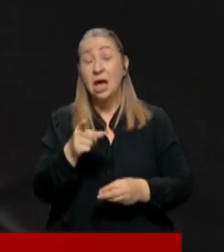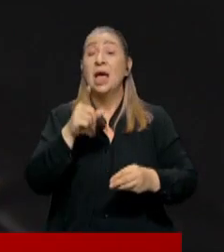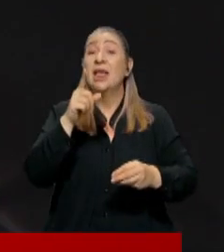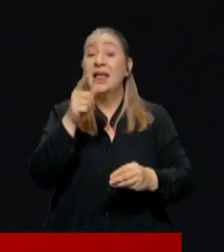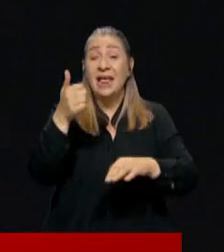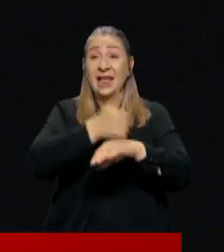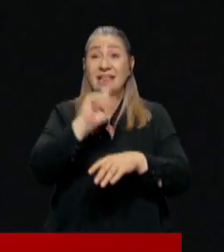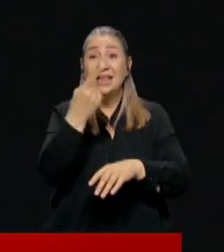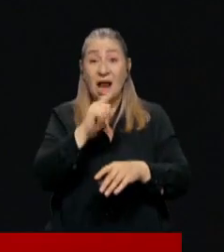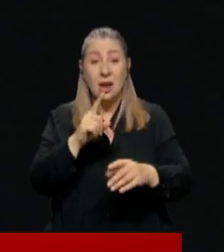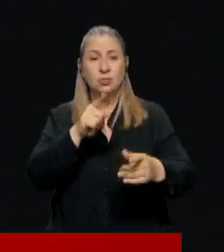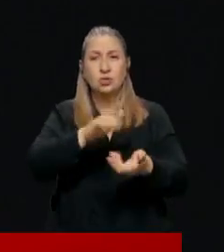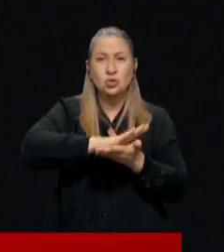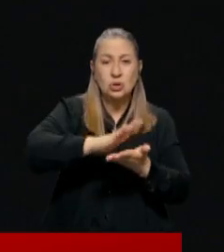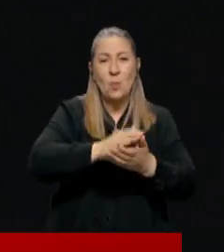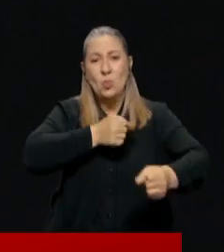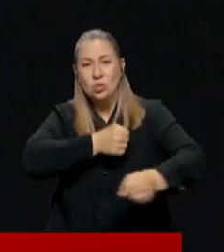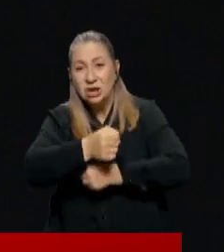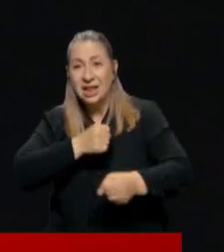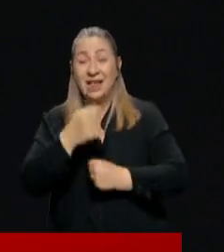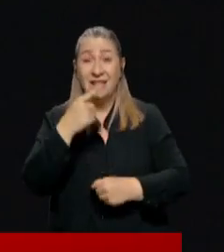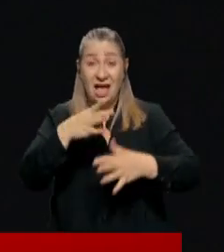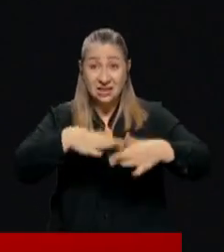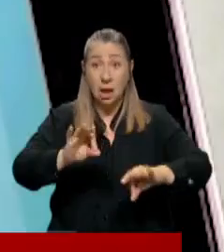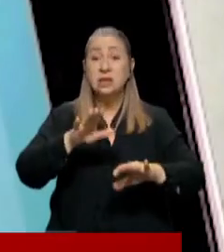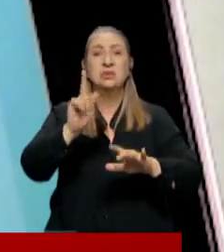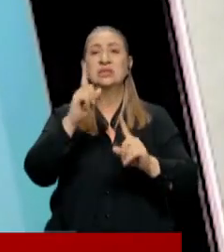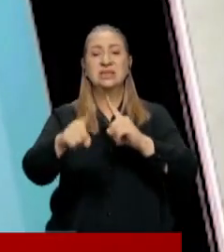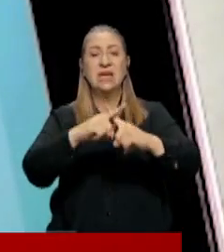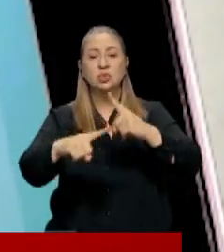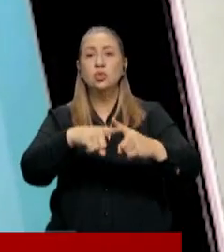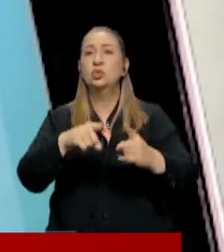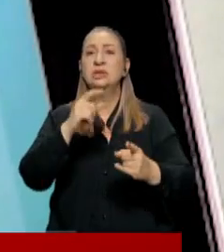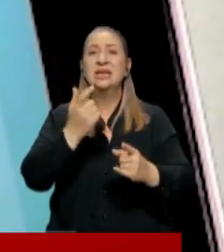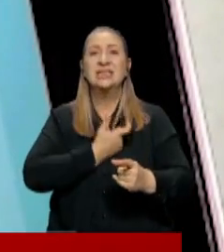İktidarın dezenformasyonla mücadele diyerek hazırladığı, muhalefetin sansür yasası diyerek